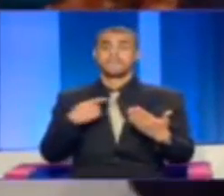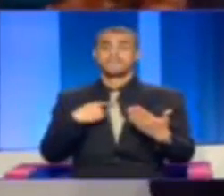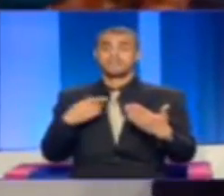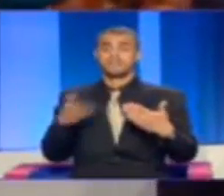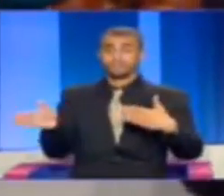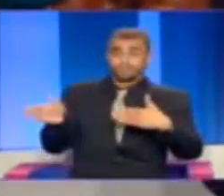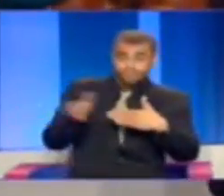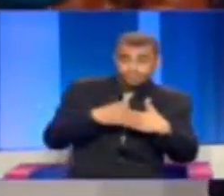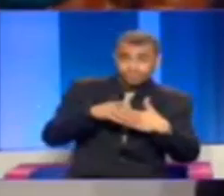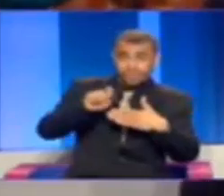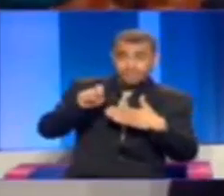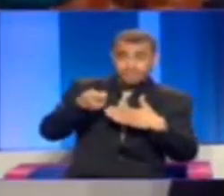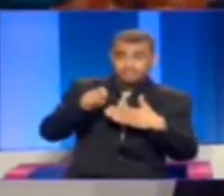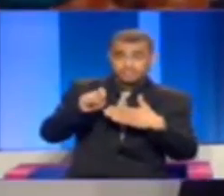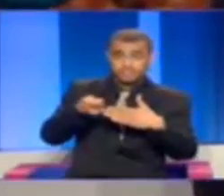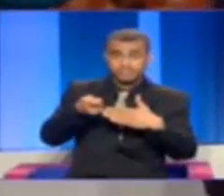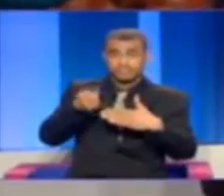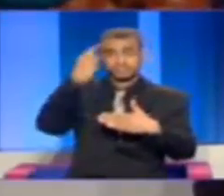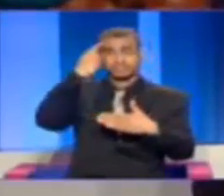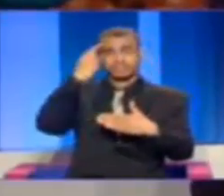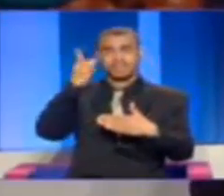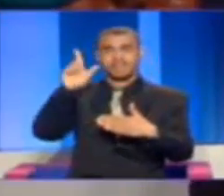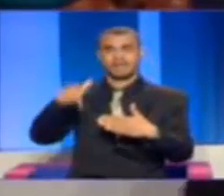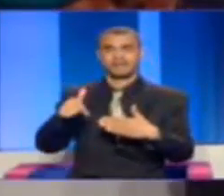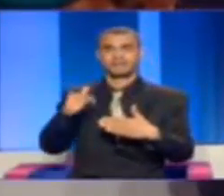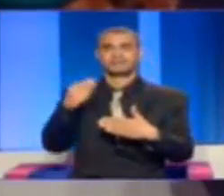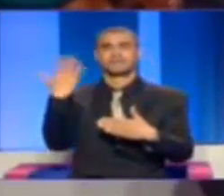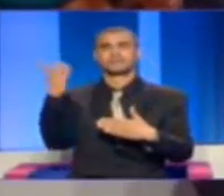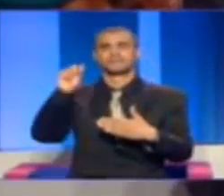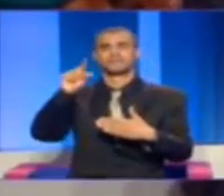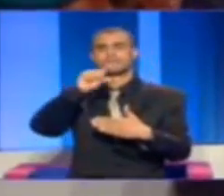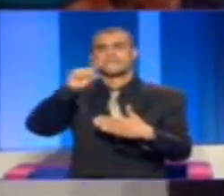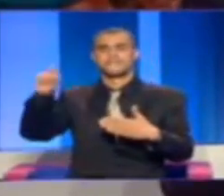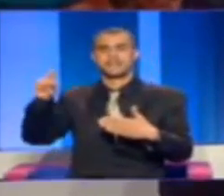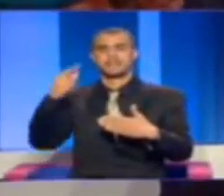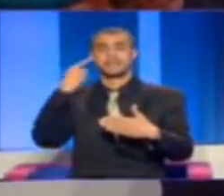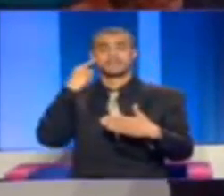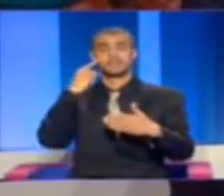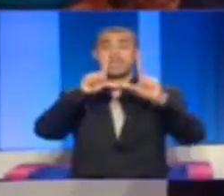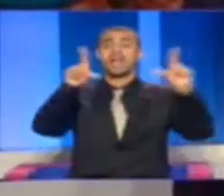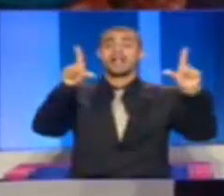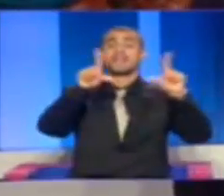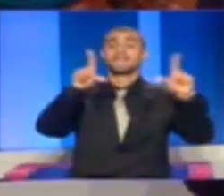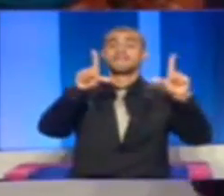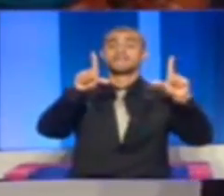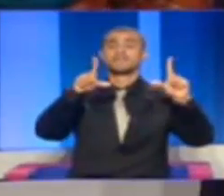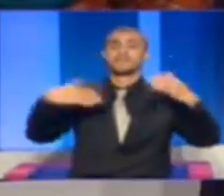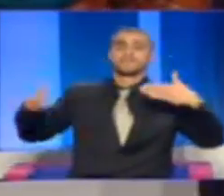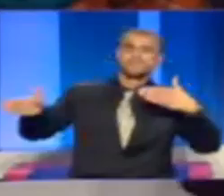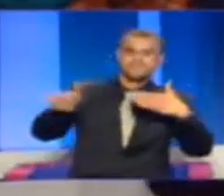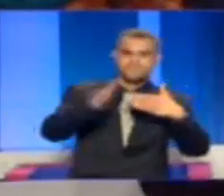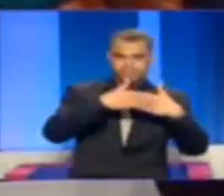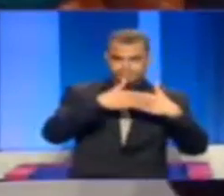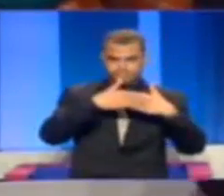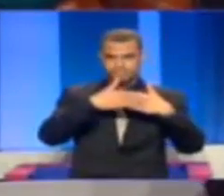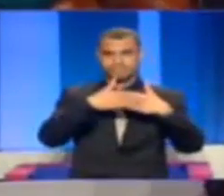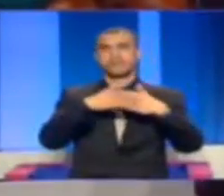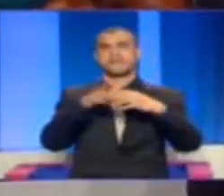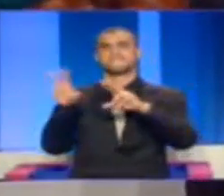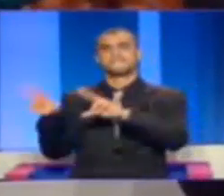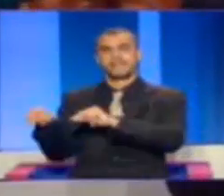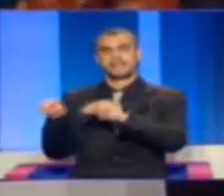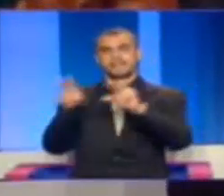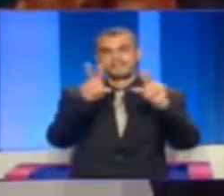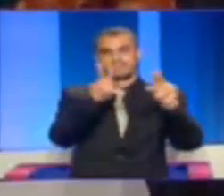بالسم، حتى انا بغى يدخل خصو 25 مليون 30 مليون وما الى ذلك. شفنا على المستوى ديال الاعلام، يعني الباب مسدود